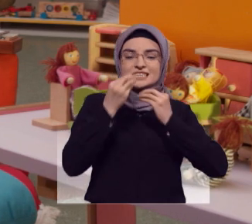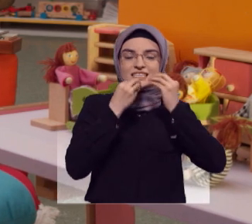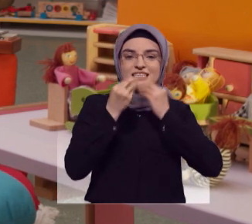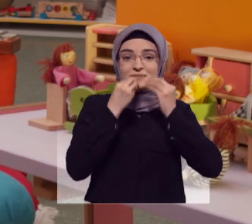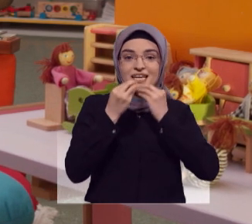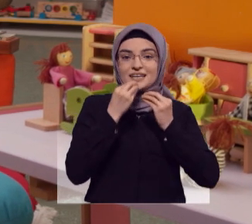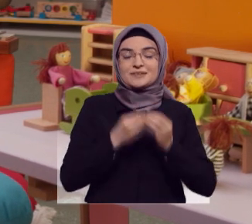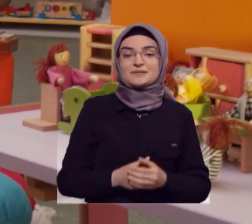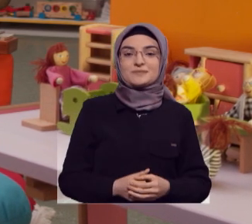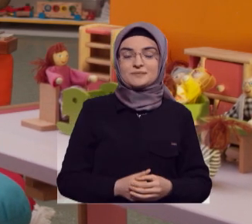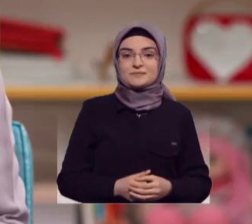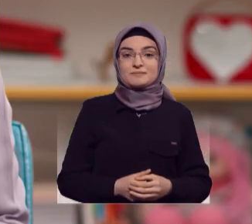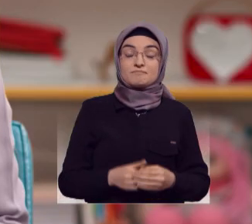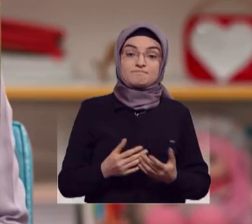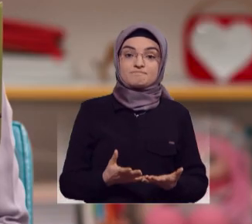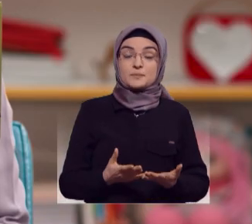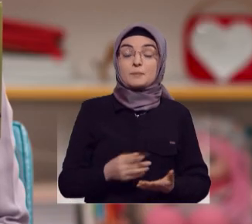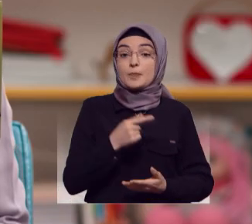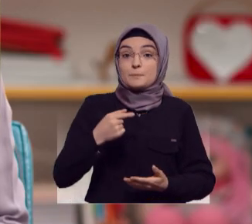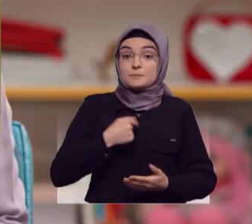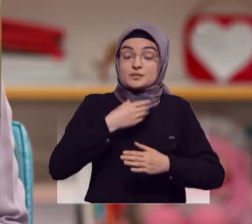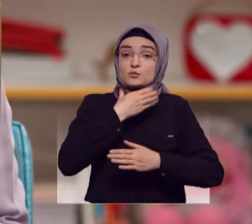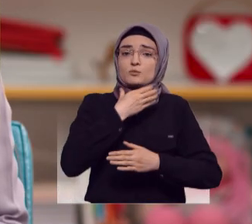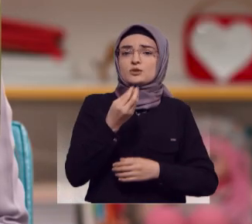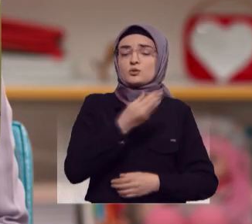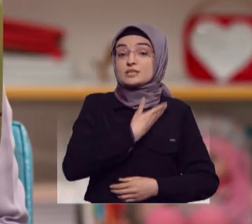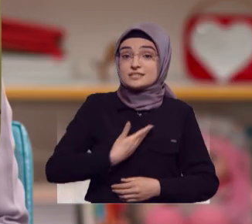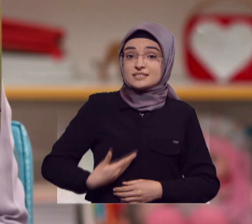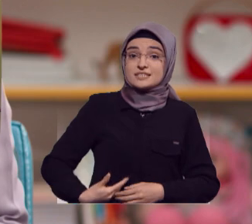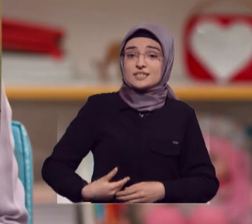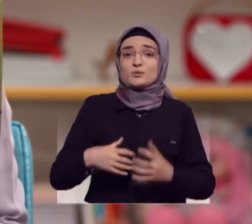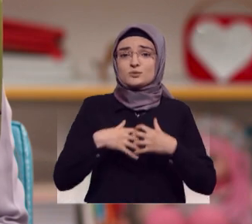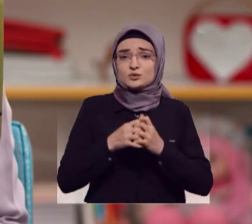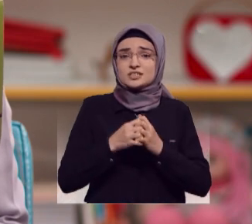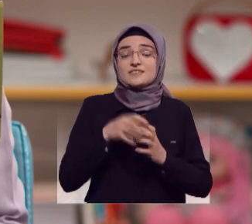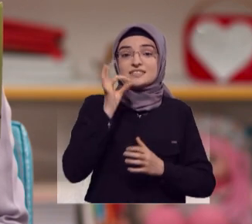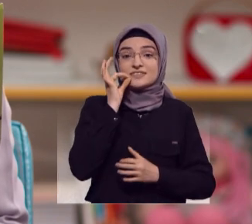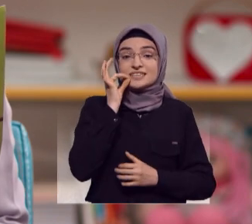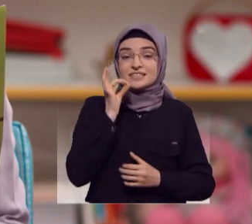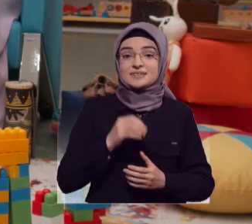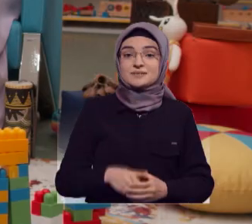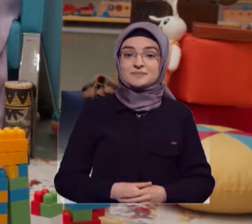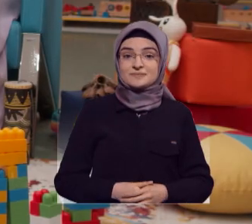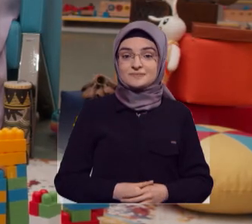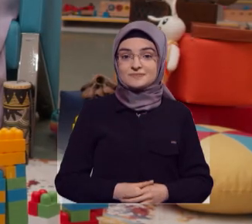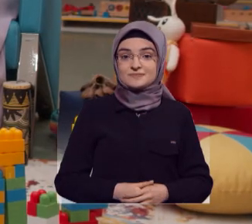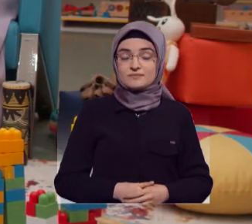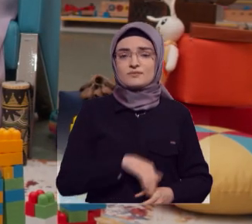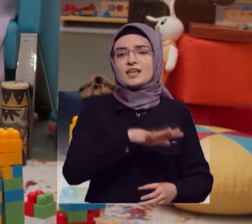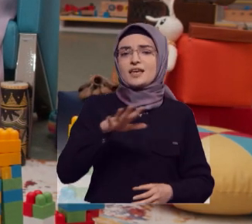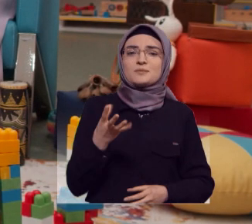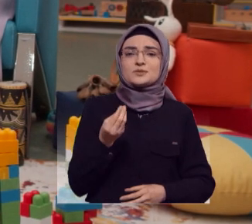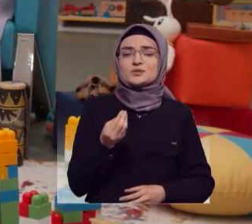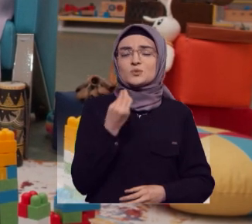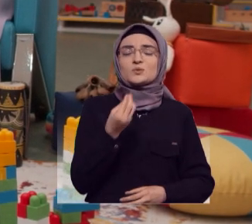kıtır, tıkır tıkır yemeye. Meğer bizim kurbağamız da çok seviyormuş çocuklar cevizi fındığı.